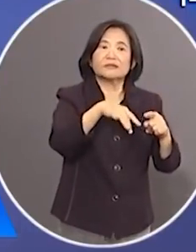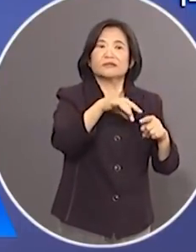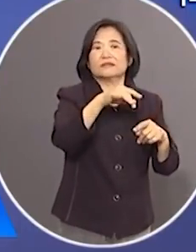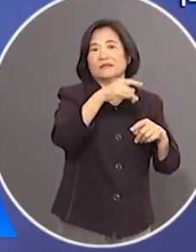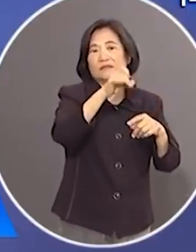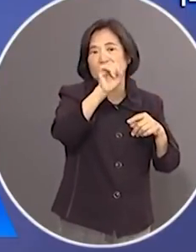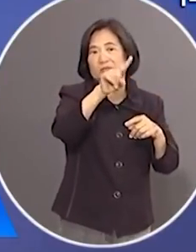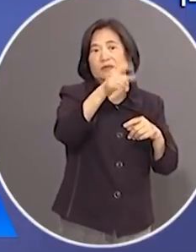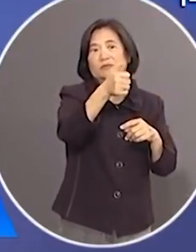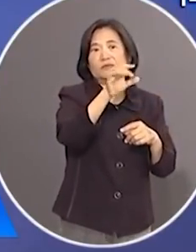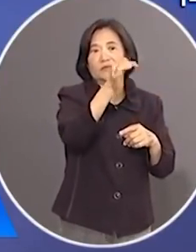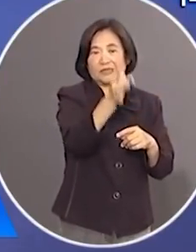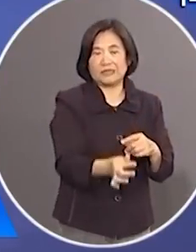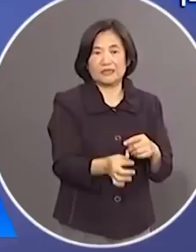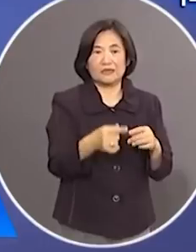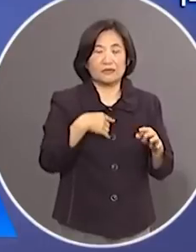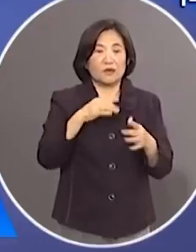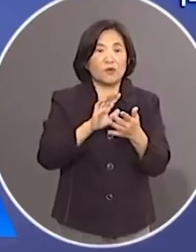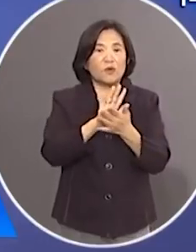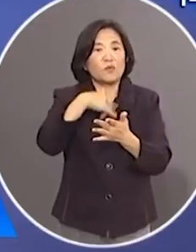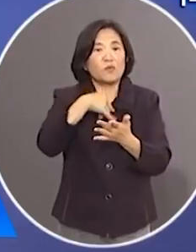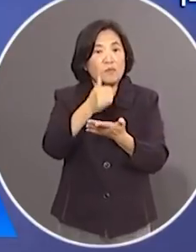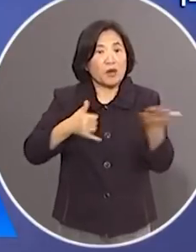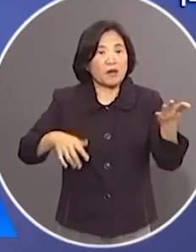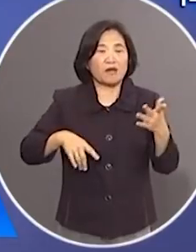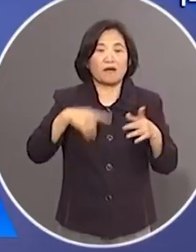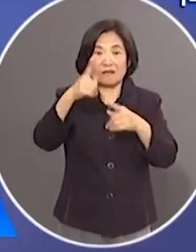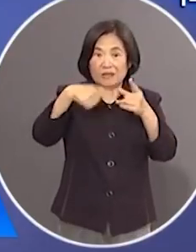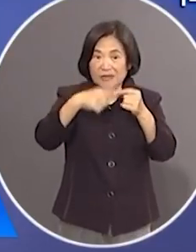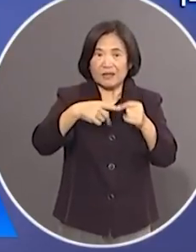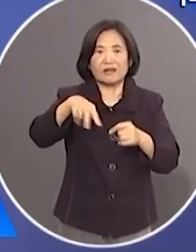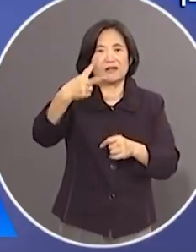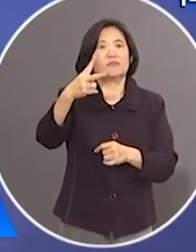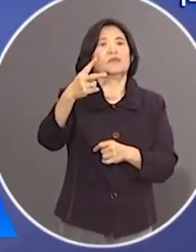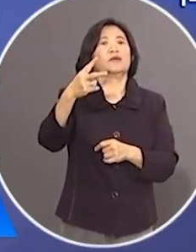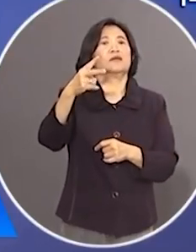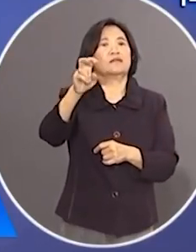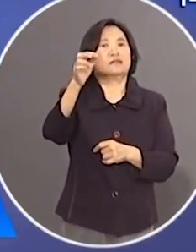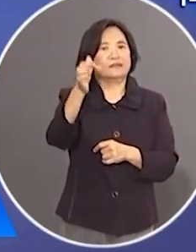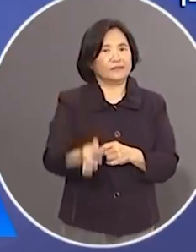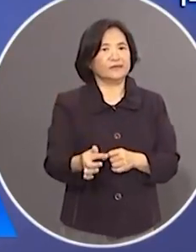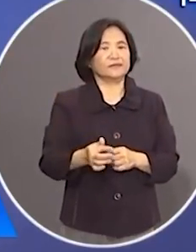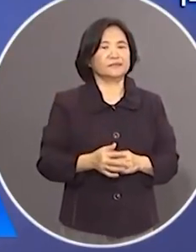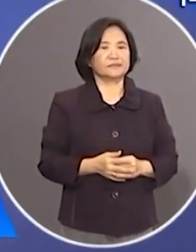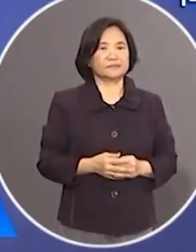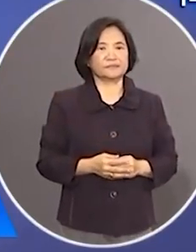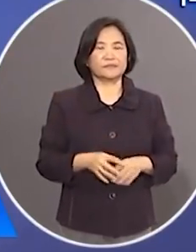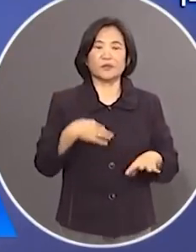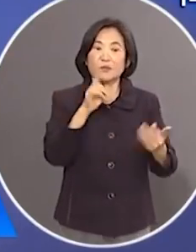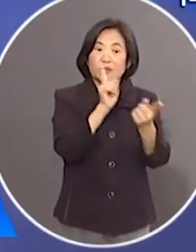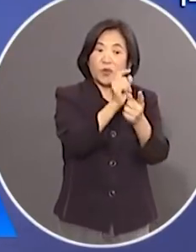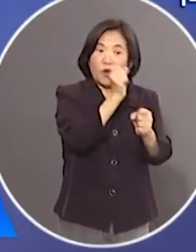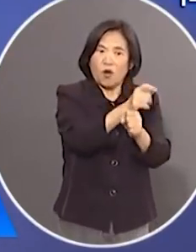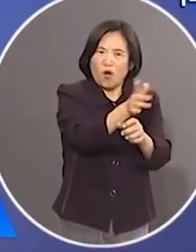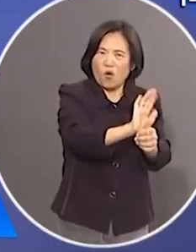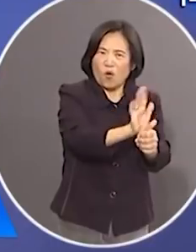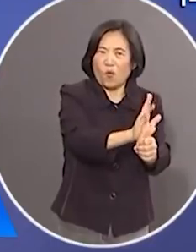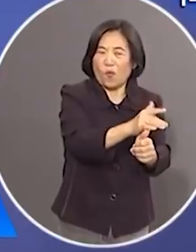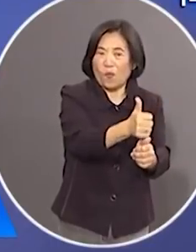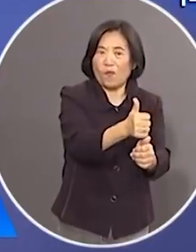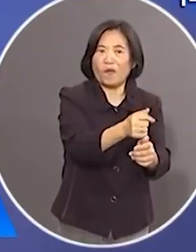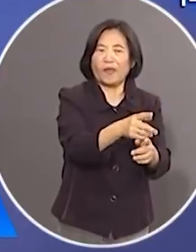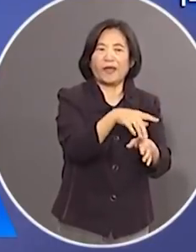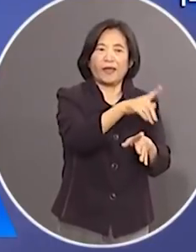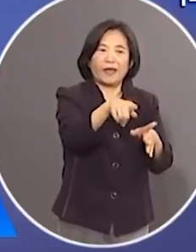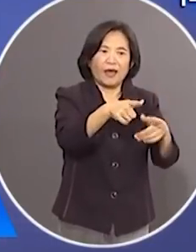4年多，年营业额冲为220亿。你就会发现到，我们对劳工越好，当他